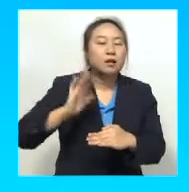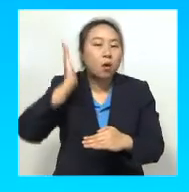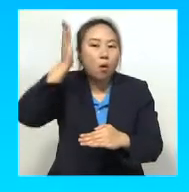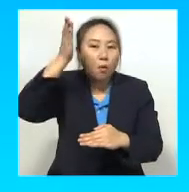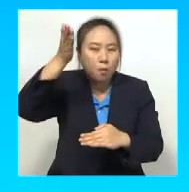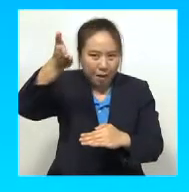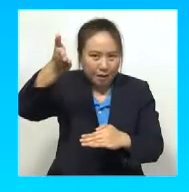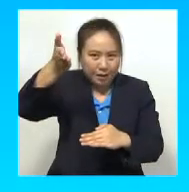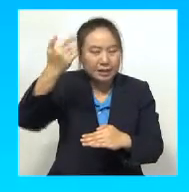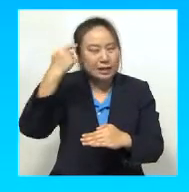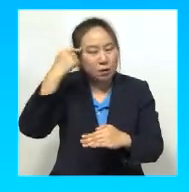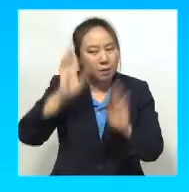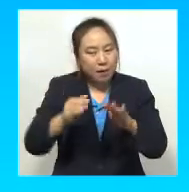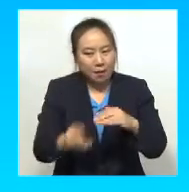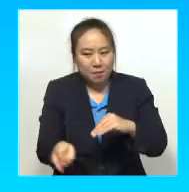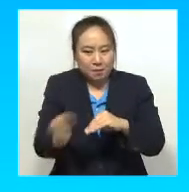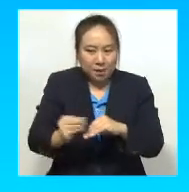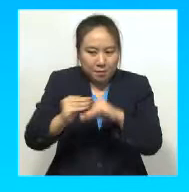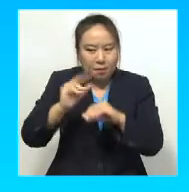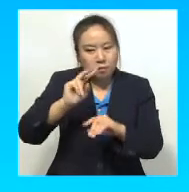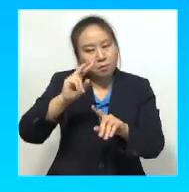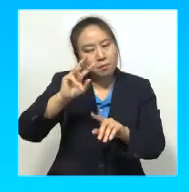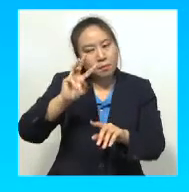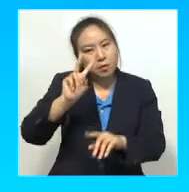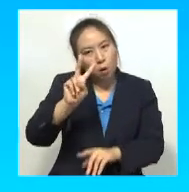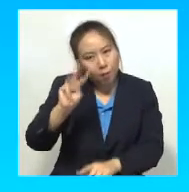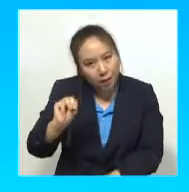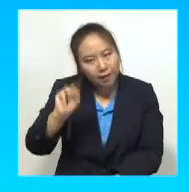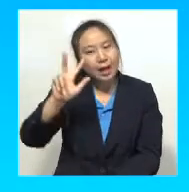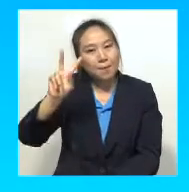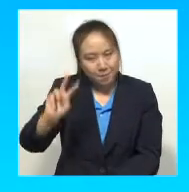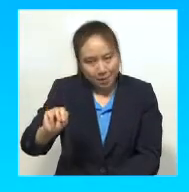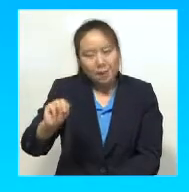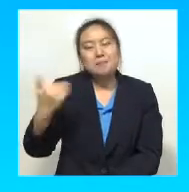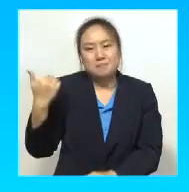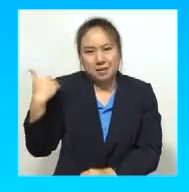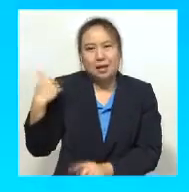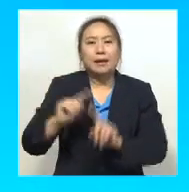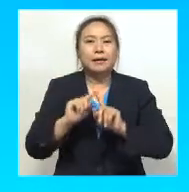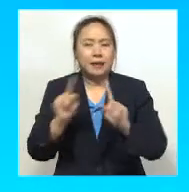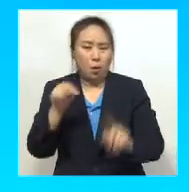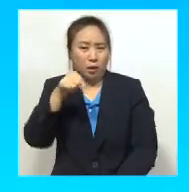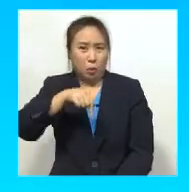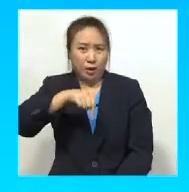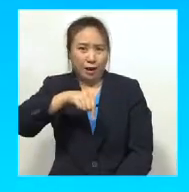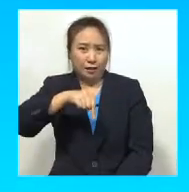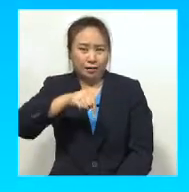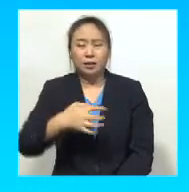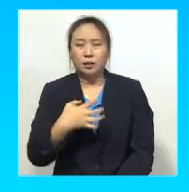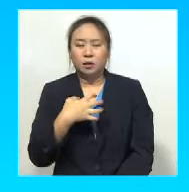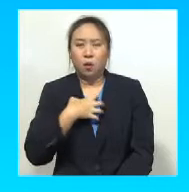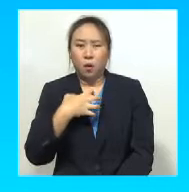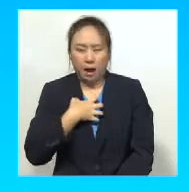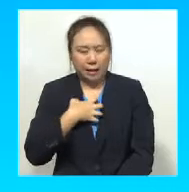สูงกว่านี้ไปอีกประมาณ 2-3 เมตรนะครับประมาณ 10-20% ของทุกอ่างมีอยู่แล้วแต่ว่าอ่างตัวนี้ต้องการที่จะ